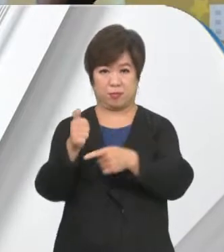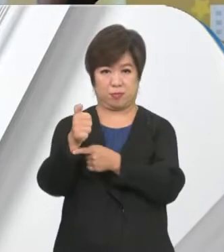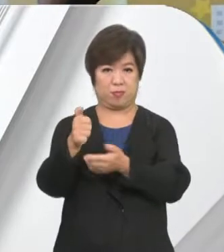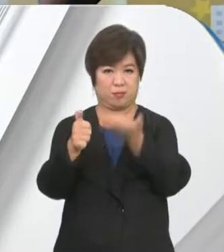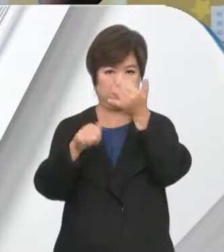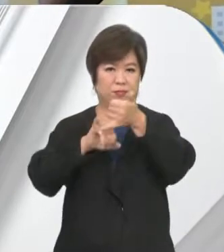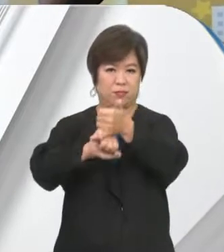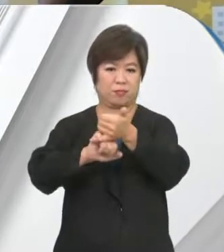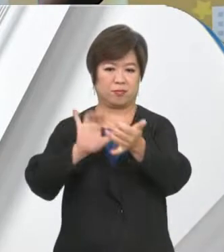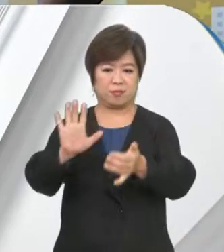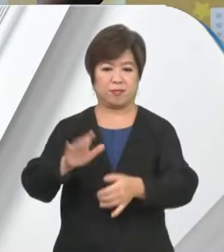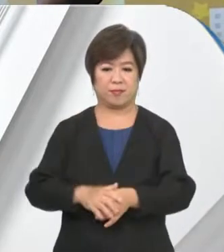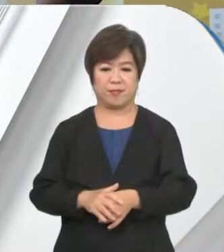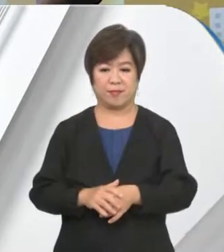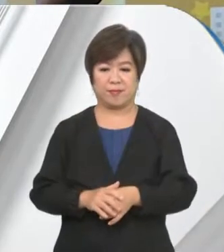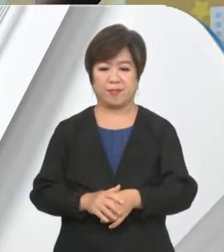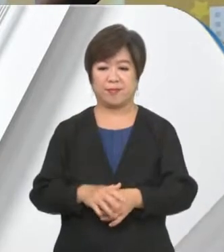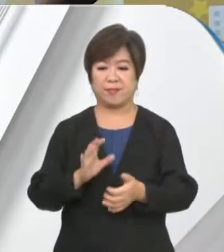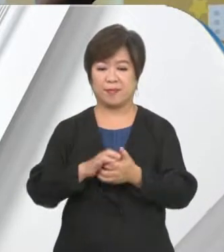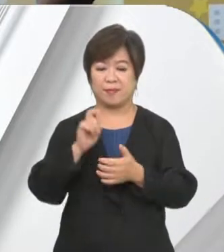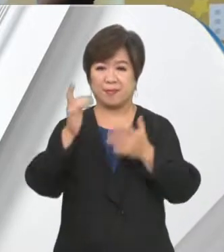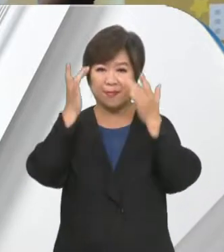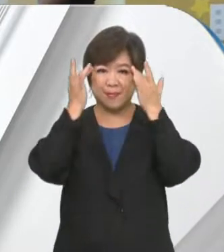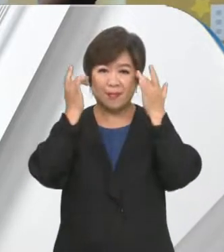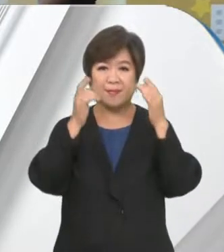快线暑期半价送好咖，